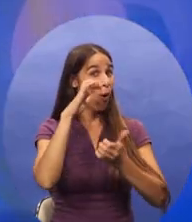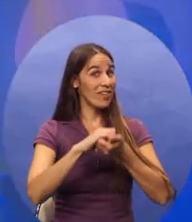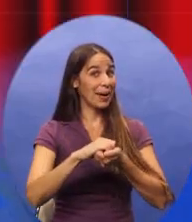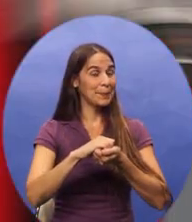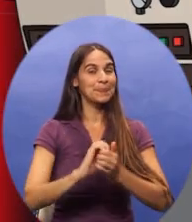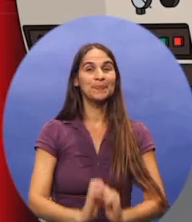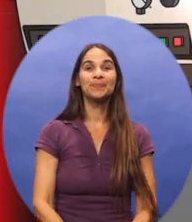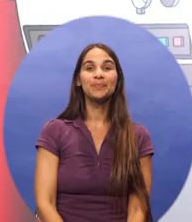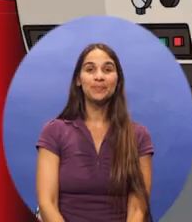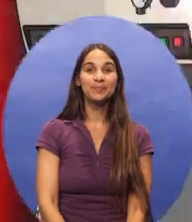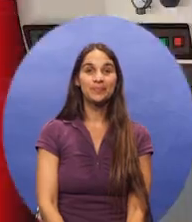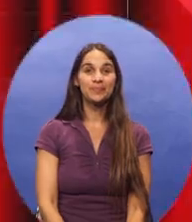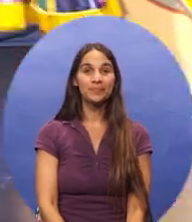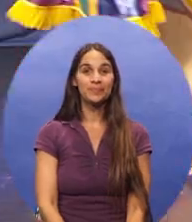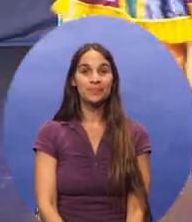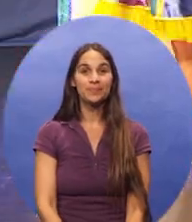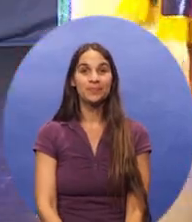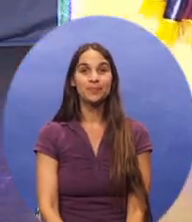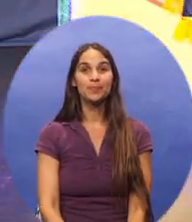החברים שלי!